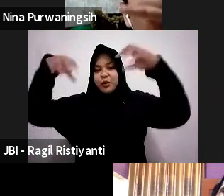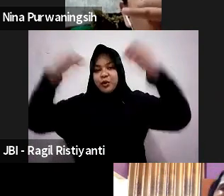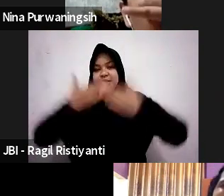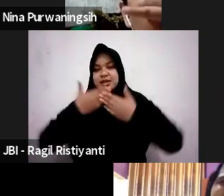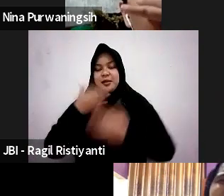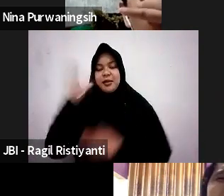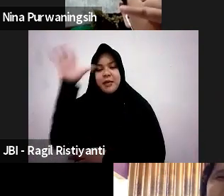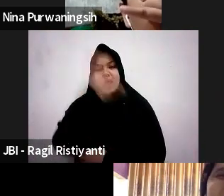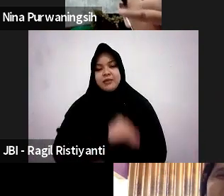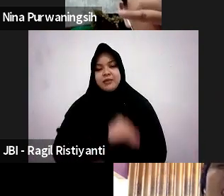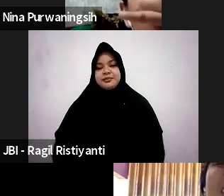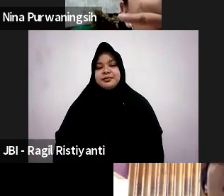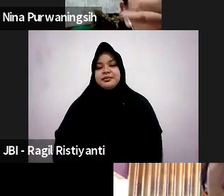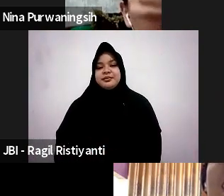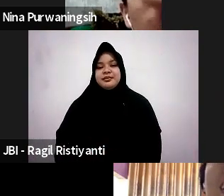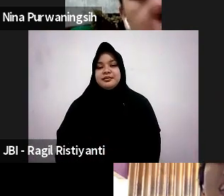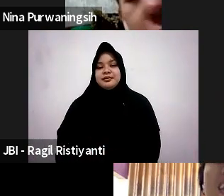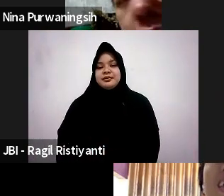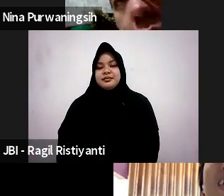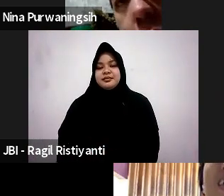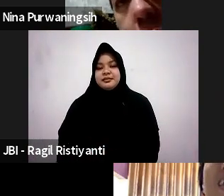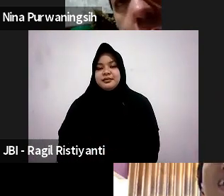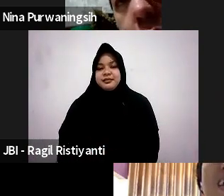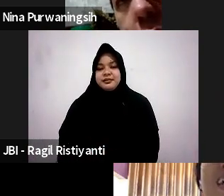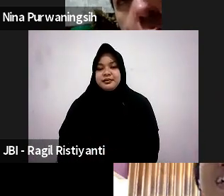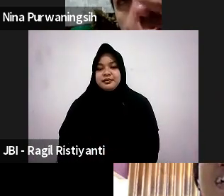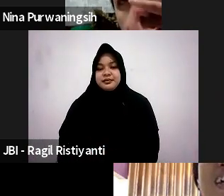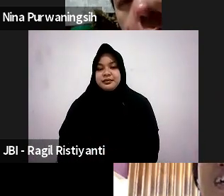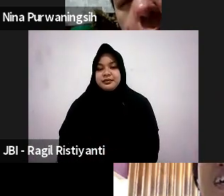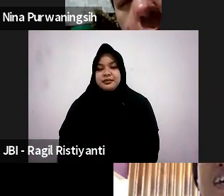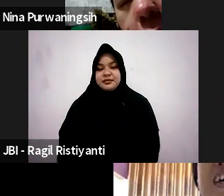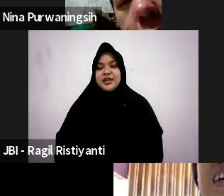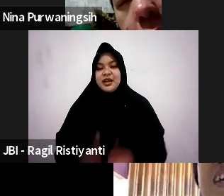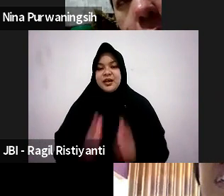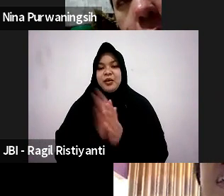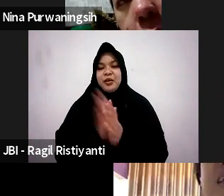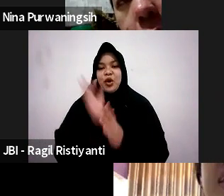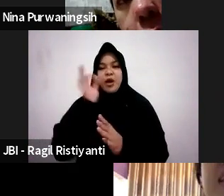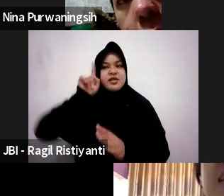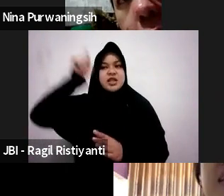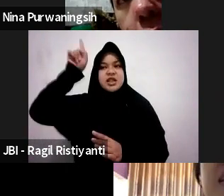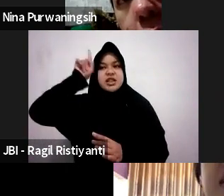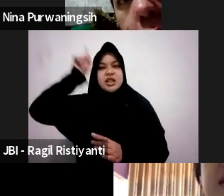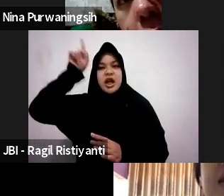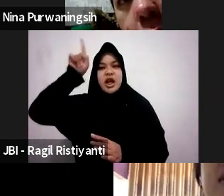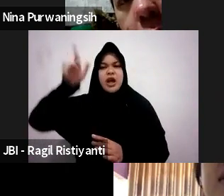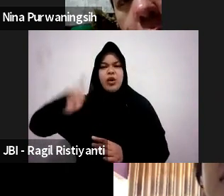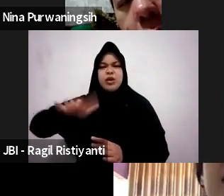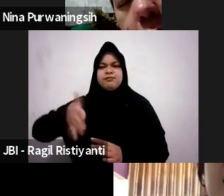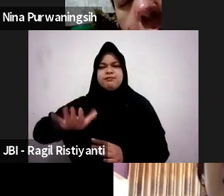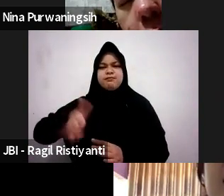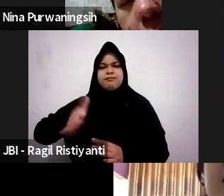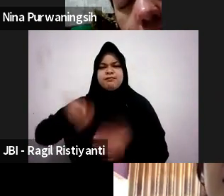Warahmatullah Assalamualaikum mohon maaf sinyalnya kau tidak stabil ya